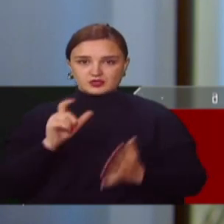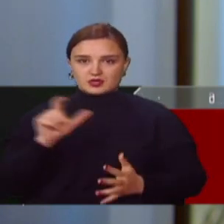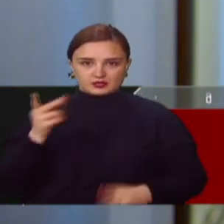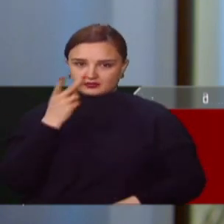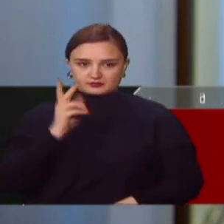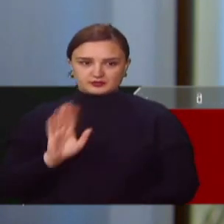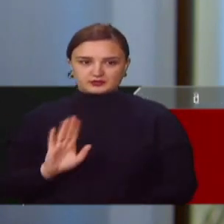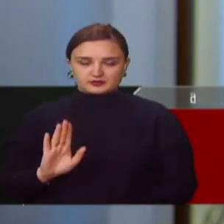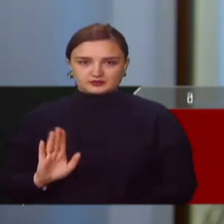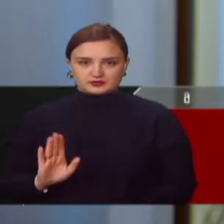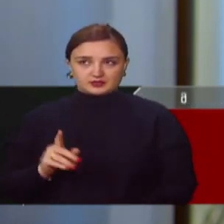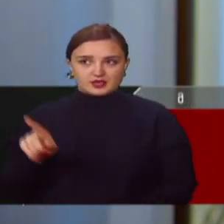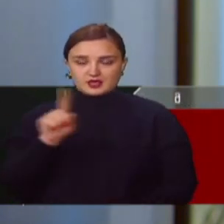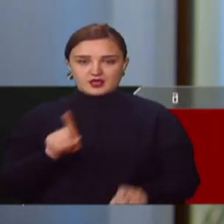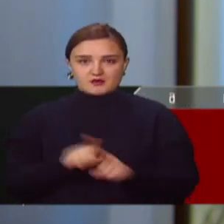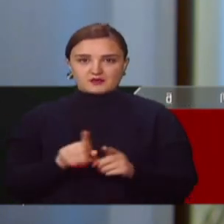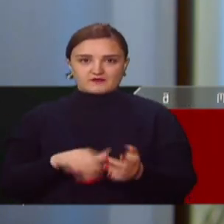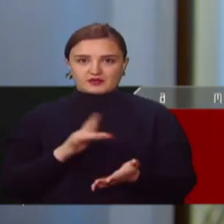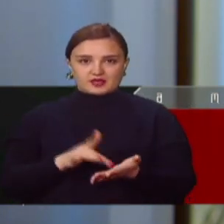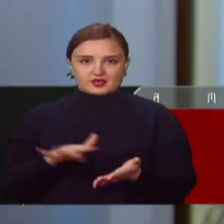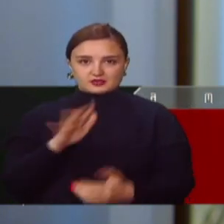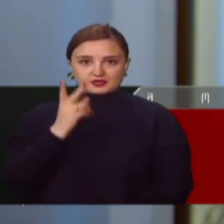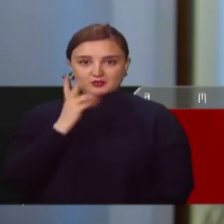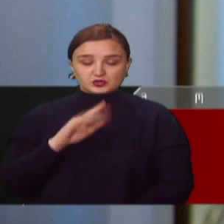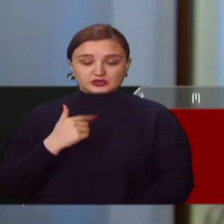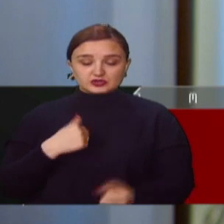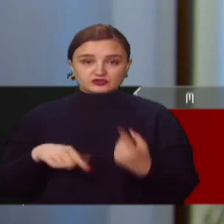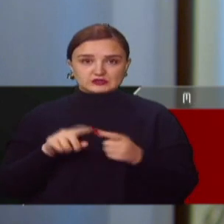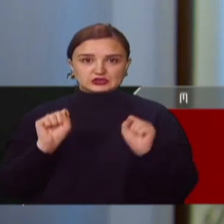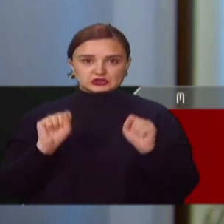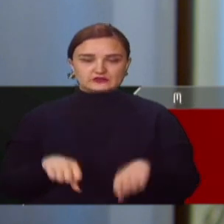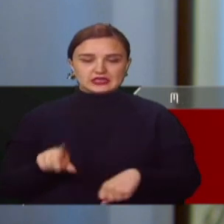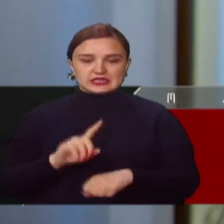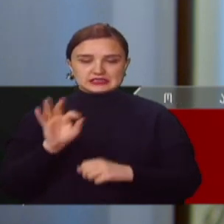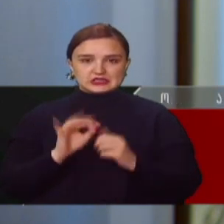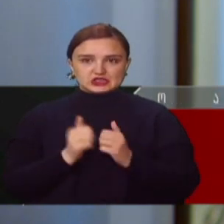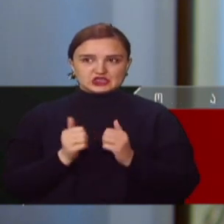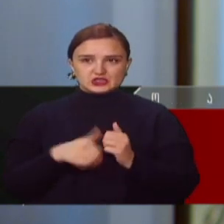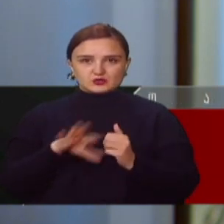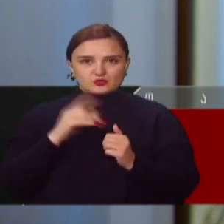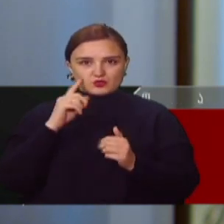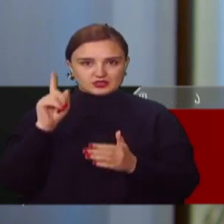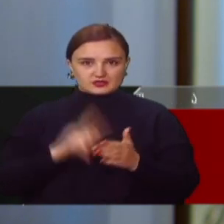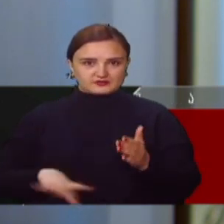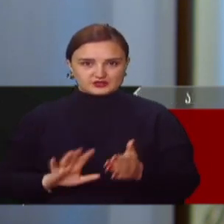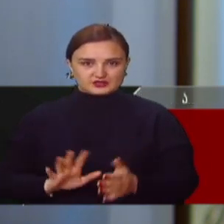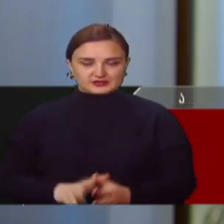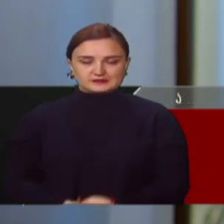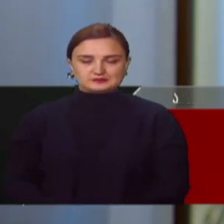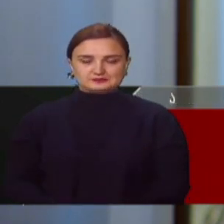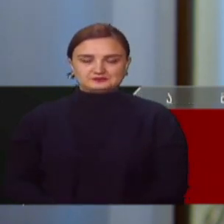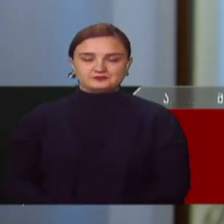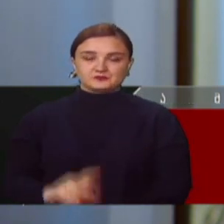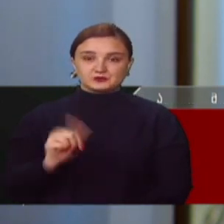არ მინახავს და არც ერთ ქვეყანაში. ამიტომ ჩვენ შეგვიძლია ის რისკს ხშირად არ გვწამს ხოლმე და არ გუჯერა და როგორც ჩანს